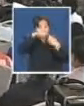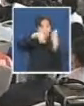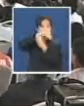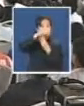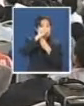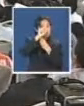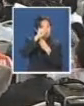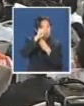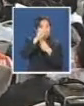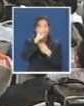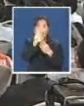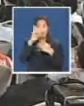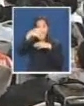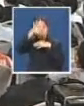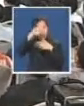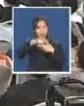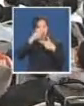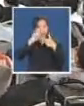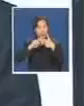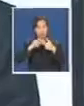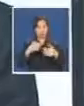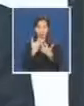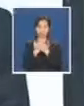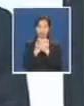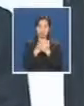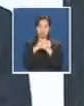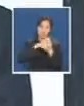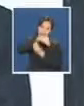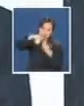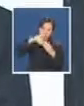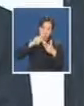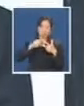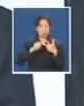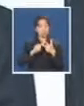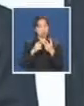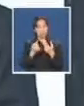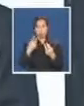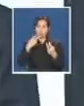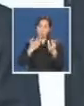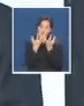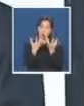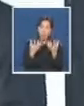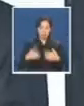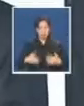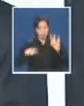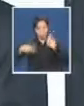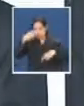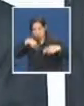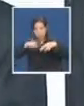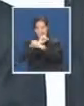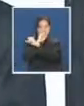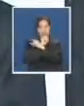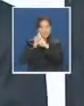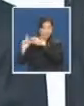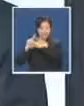เรื่องของค่าครองชีพและเรื่องของความปลอดภัยในชีวิตทรัพย์สินมาในวันนี้เนี่ยเพราะว่าเราได้ใช้กระบวนการที่ค่อน